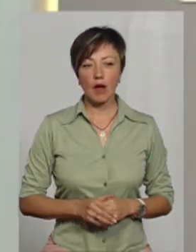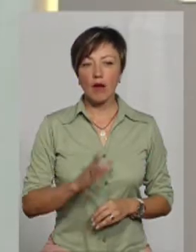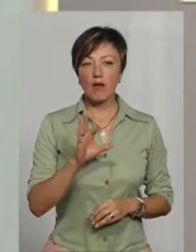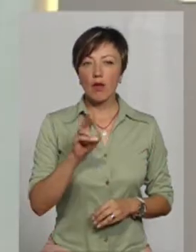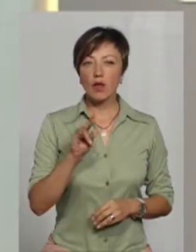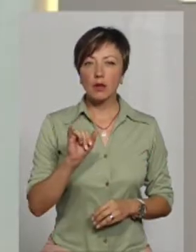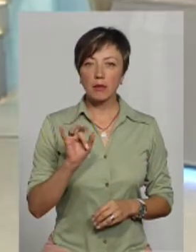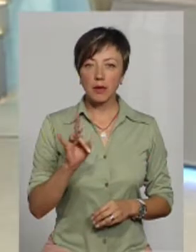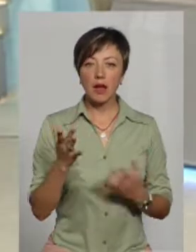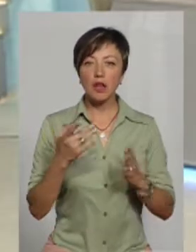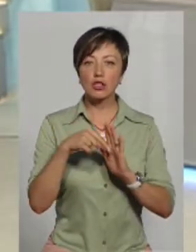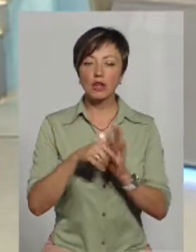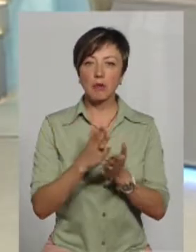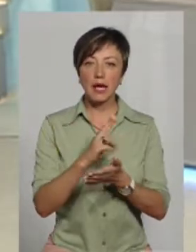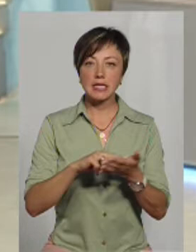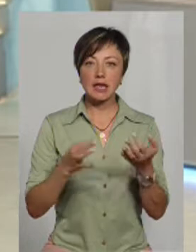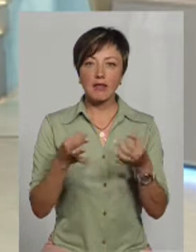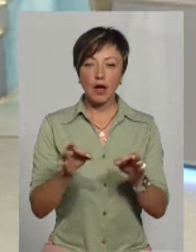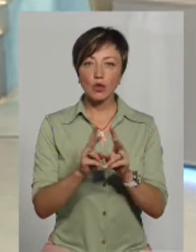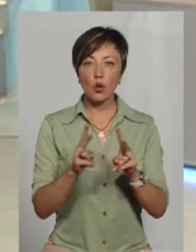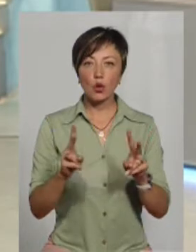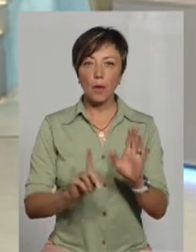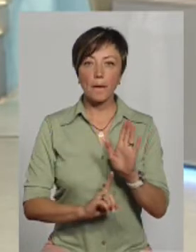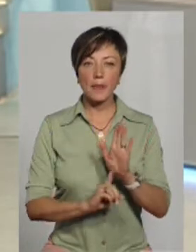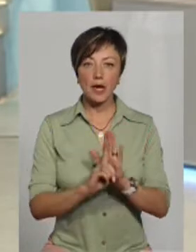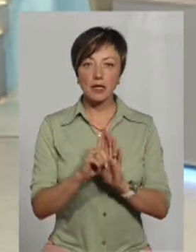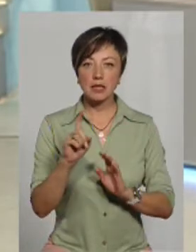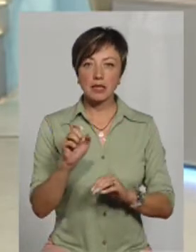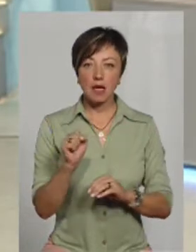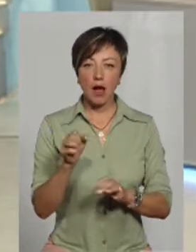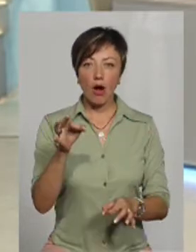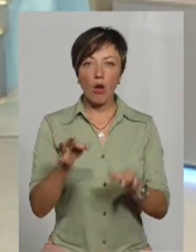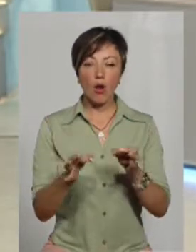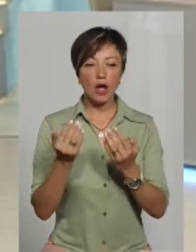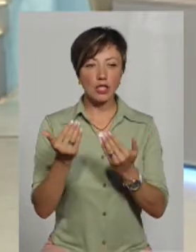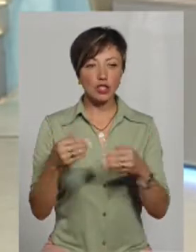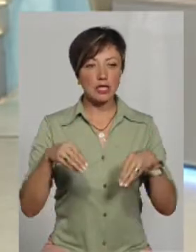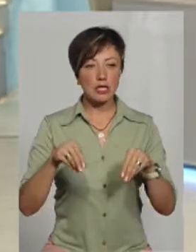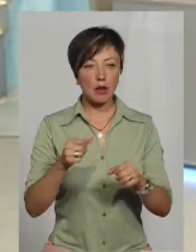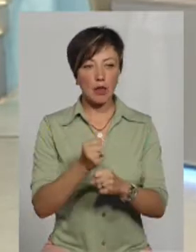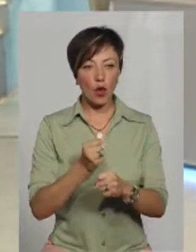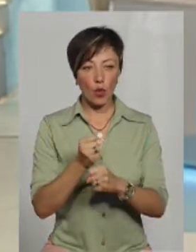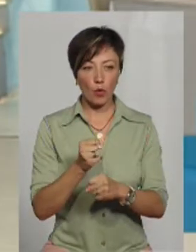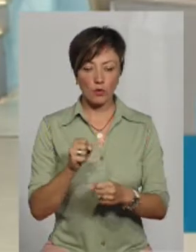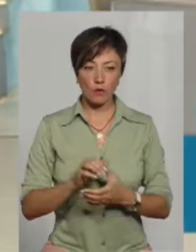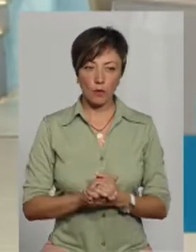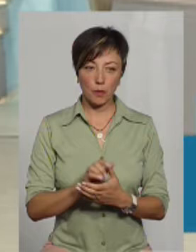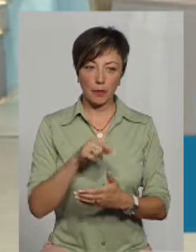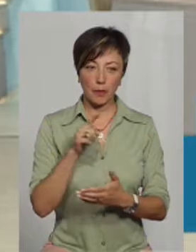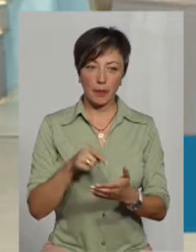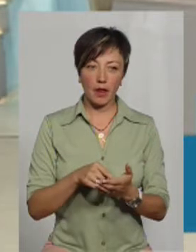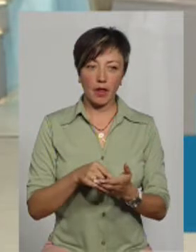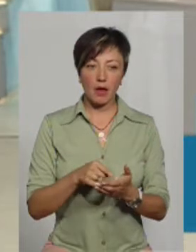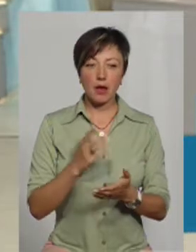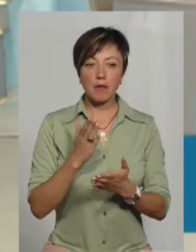Володимире, от яке значення має сертифікація для тих, хто береться за саме органічне землеробство? Ну,